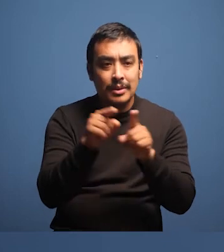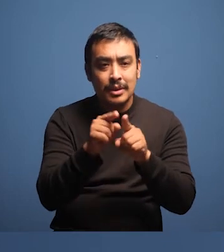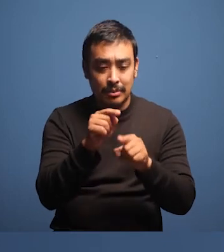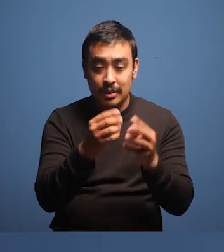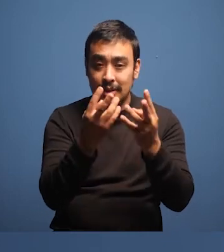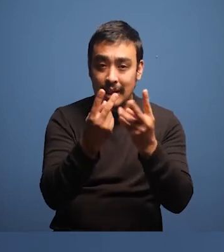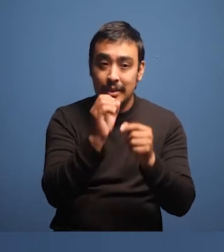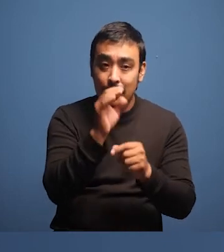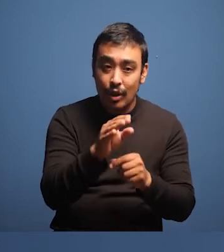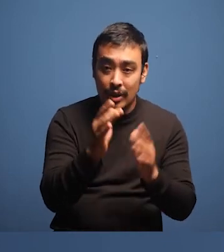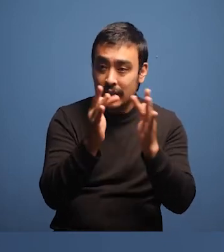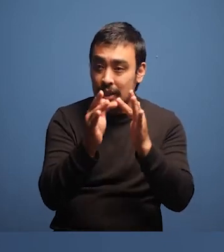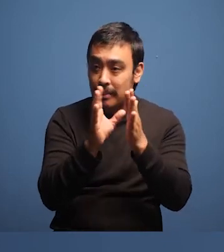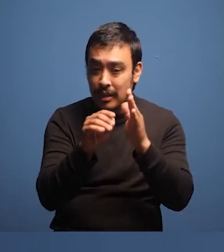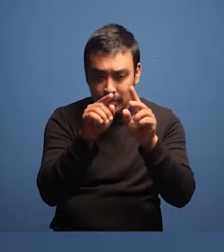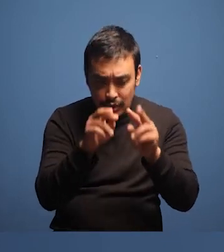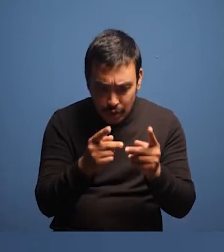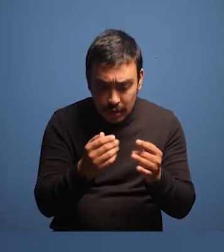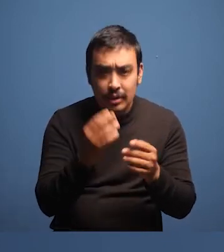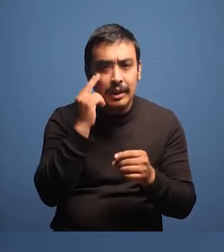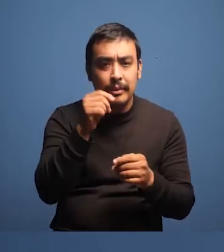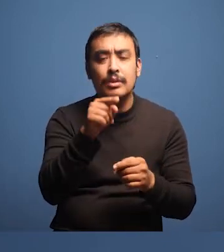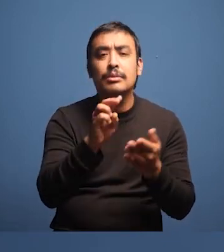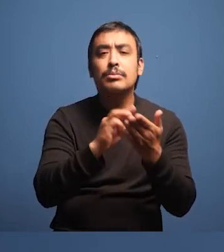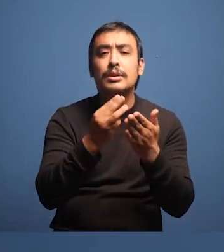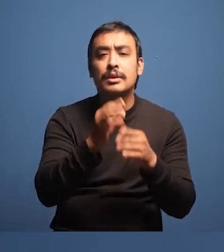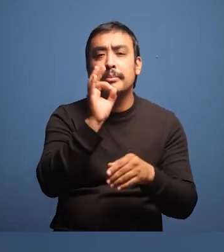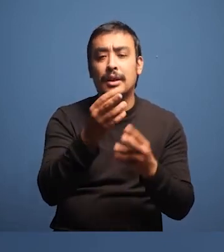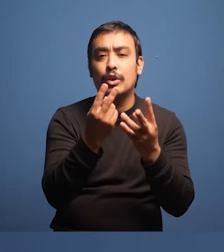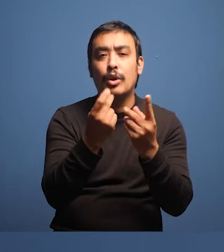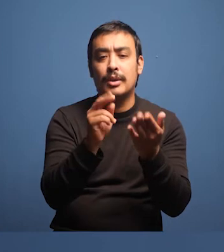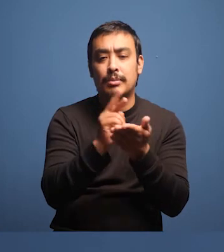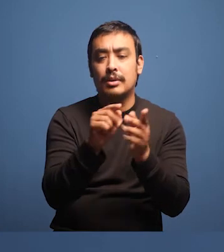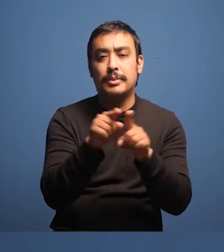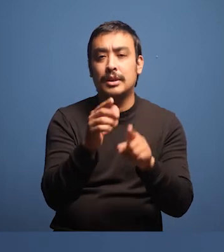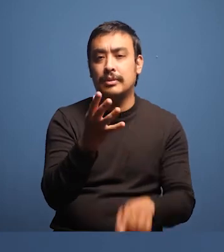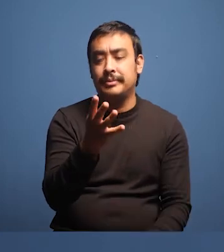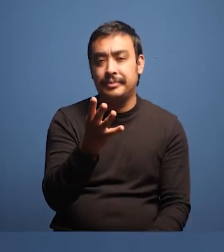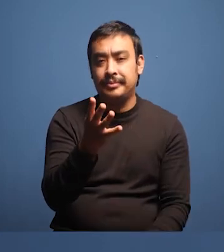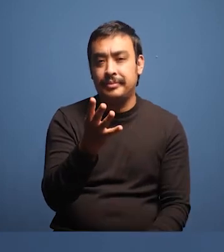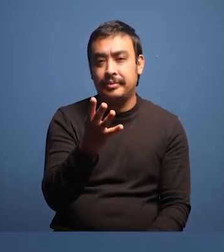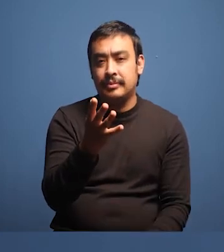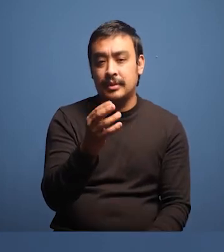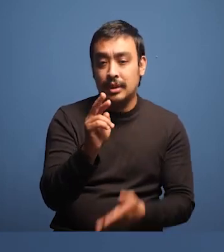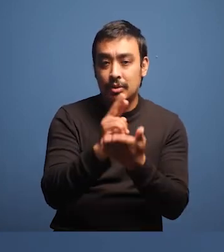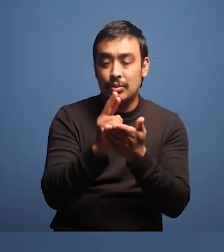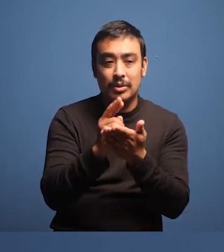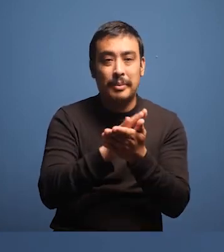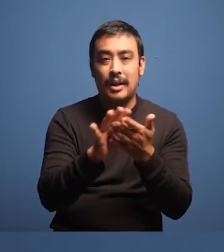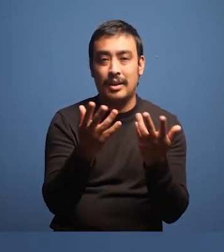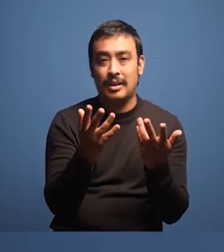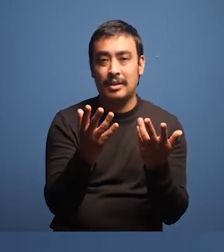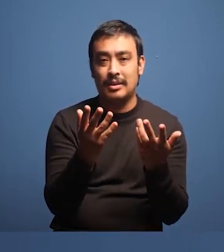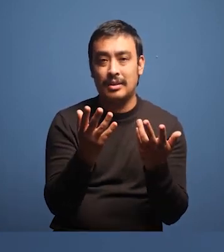भने अथवा तपाईँहरूले इन्टरनेटमा गएर पनि डाटा पाउनुभयो भने त्यो भनेको चाहिँ रियल डाटा पनि भन्दिनँ कि म चाहिँ, किन भन्दा रिपोर्टिङै गर्दैन कि मान्छेहरूले, त्यो